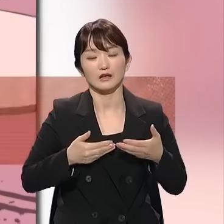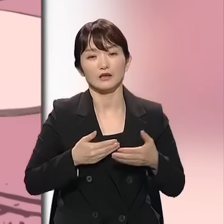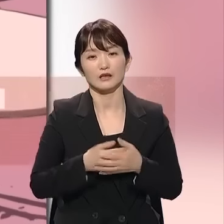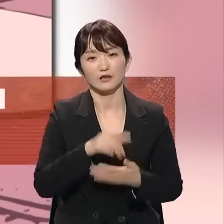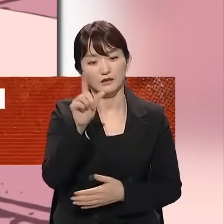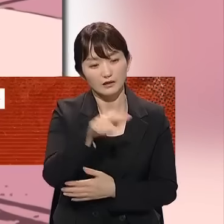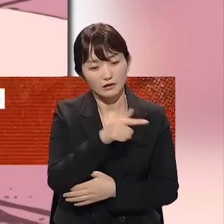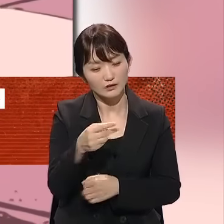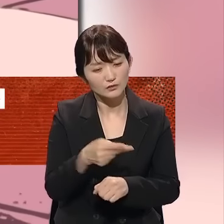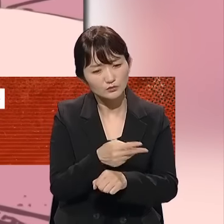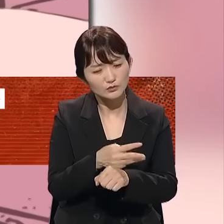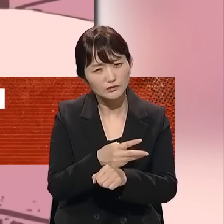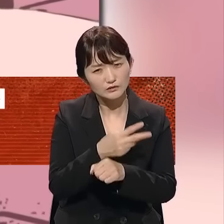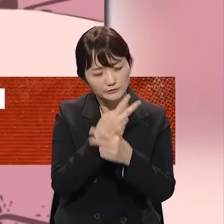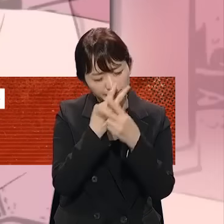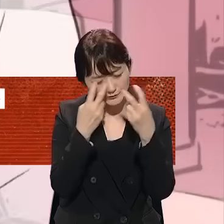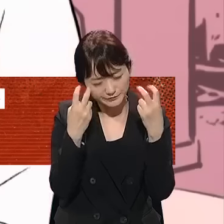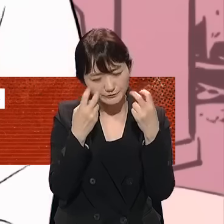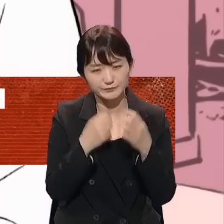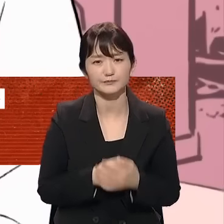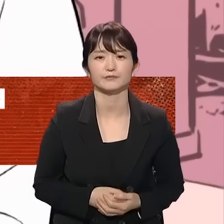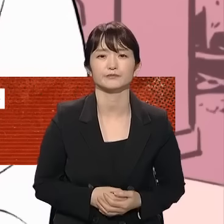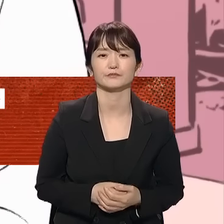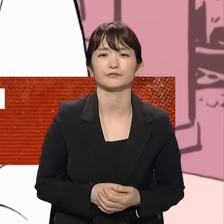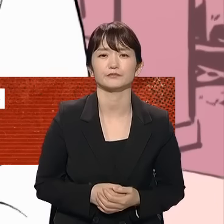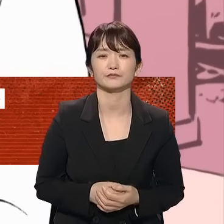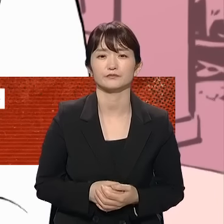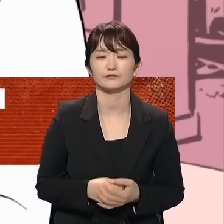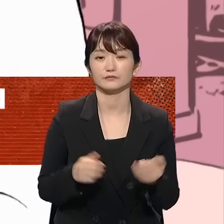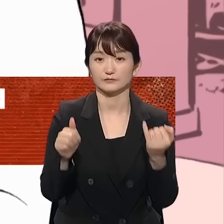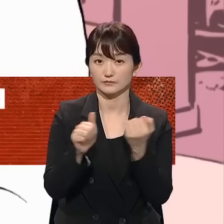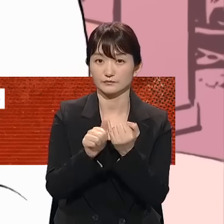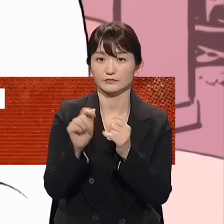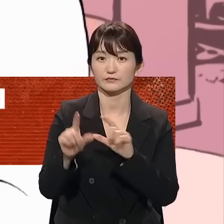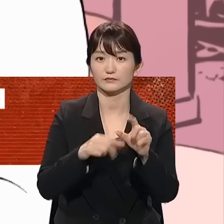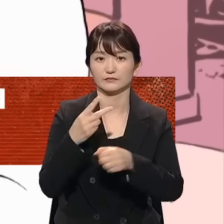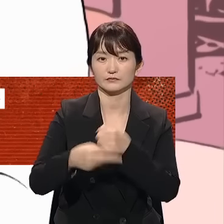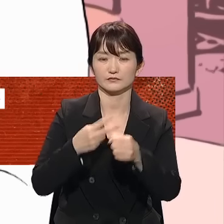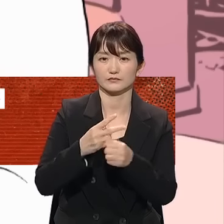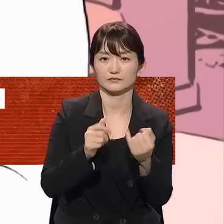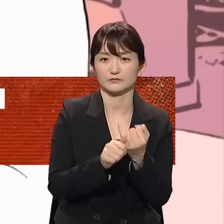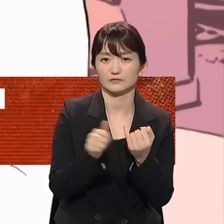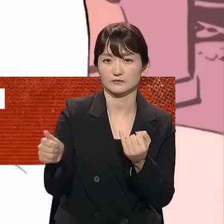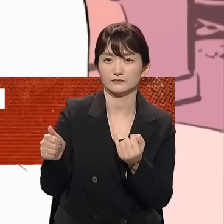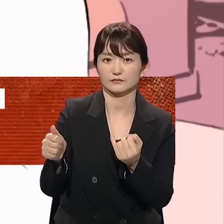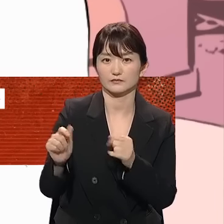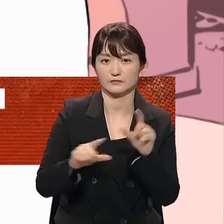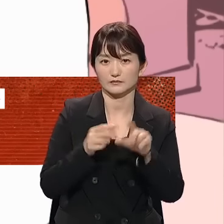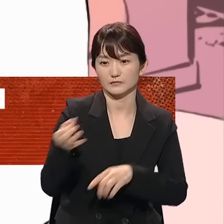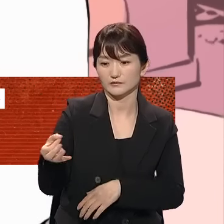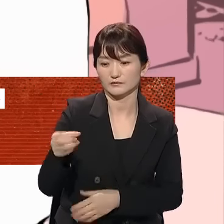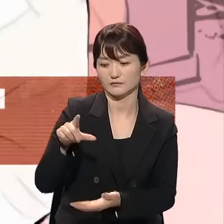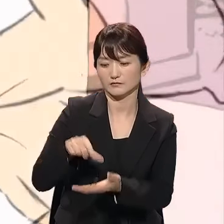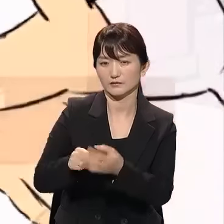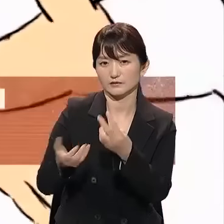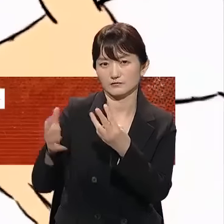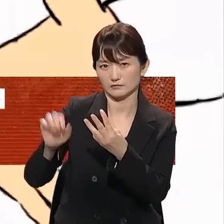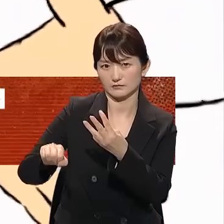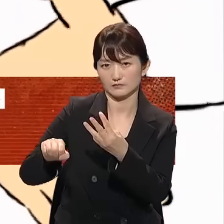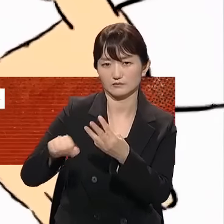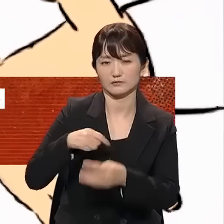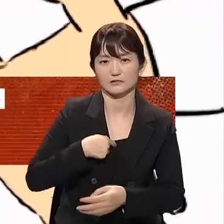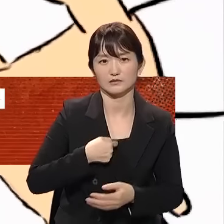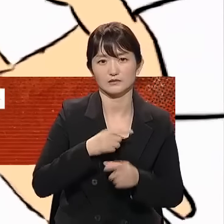시간씩 쪽 잔만 잤다고 합니다 제보자에 따르면 결혼생활 2년 중에 남편에게 준 생활비만 약 3억 원이었고